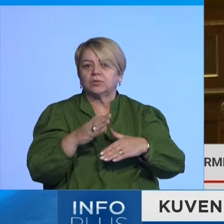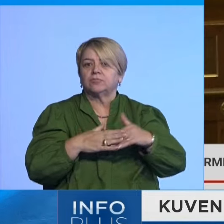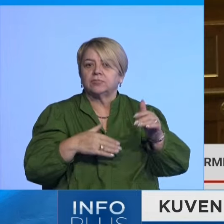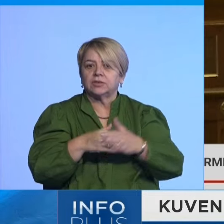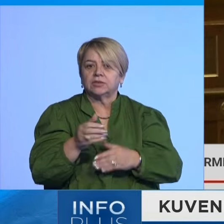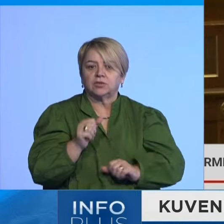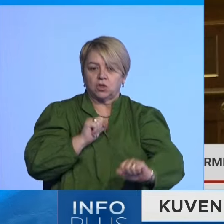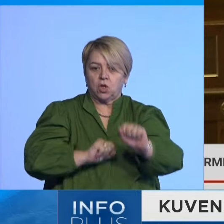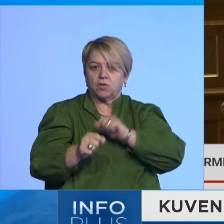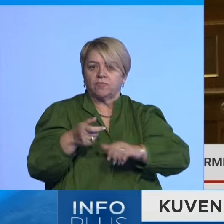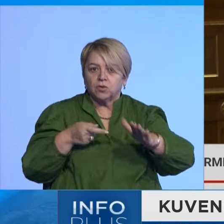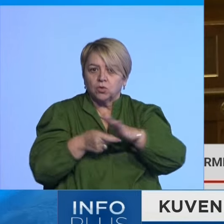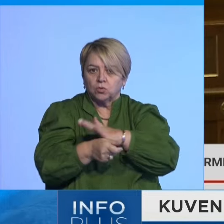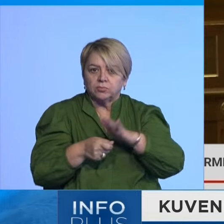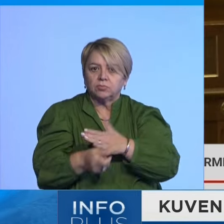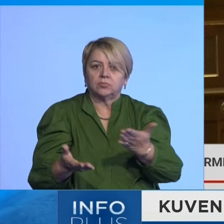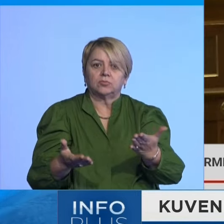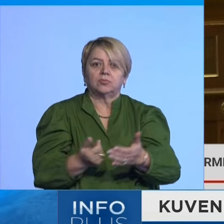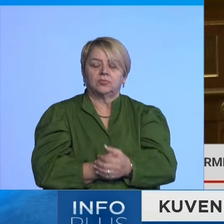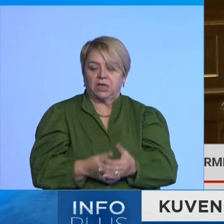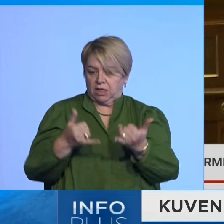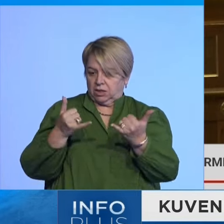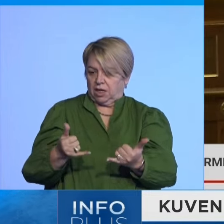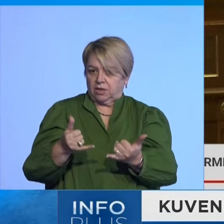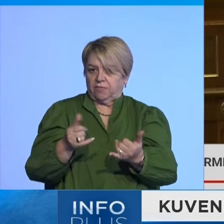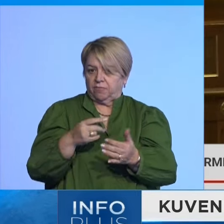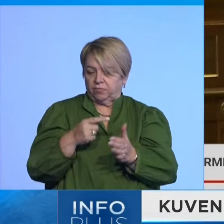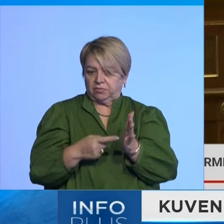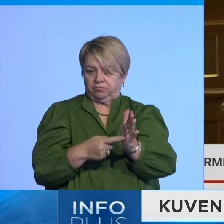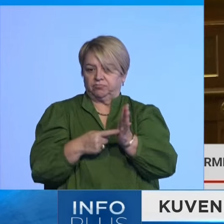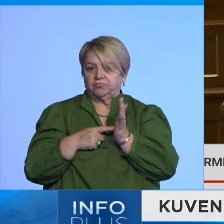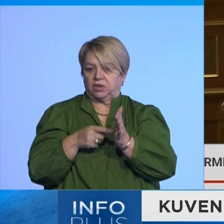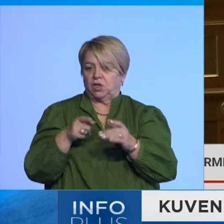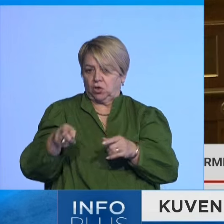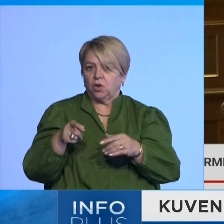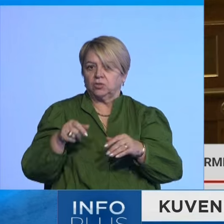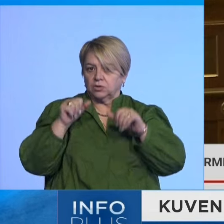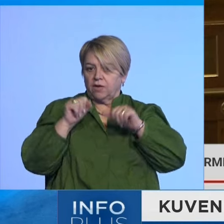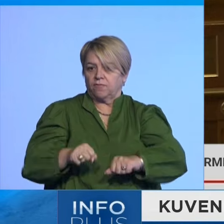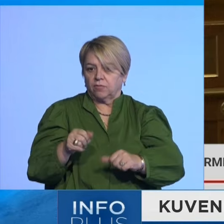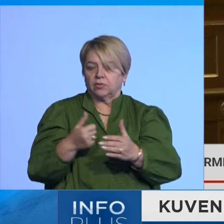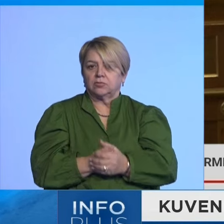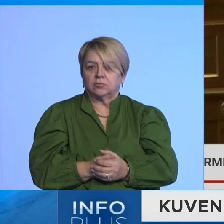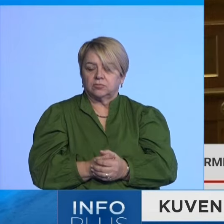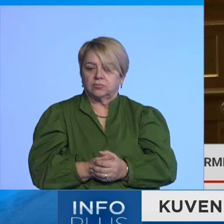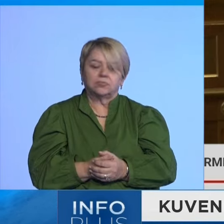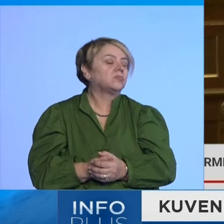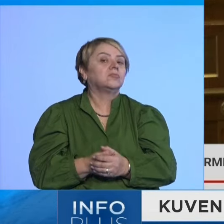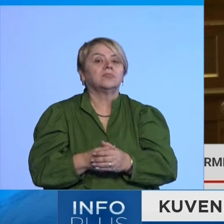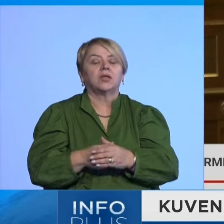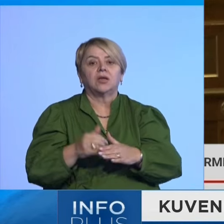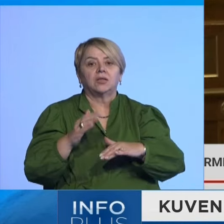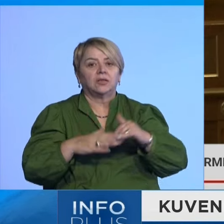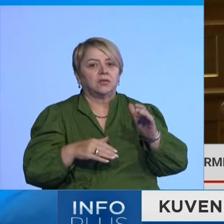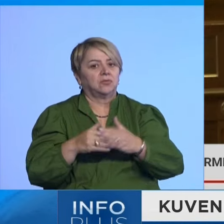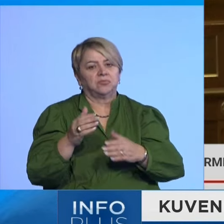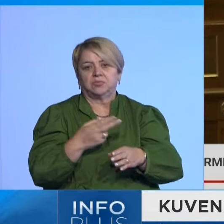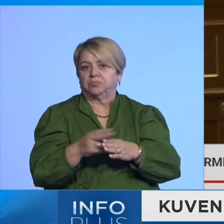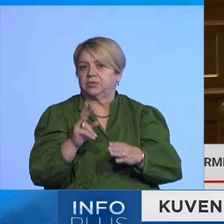luftojnë korupcionin. Tani vet faktet e thojnë se kjo qeveri veç duar të pasuta nuk